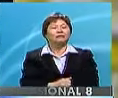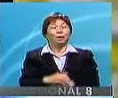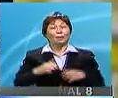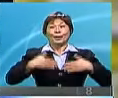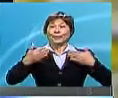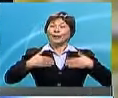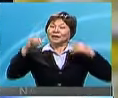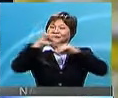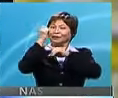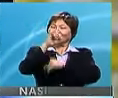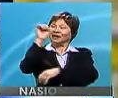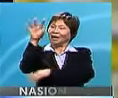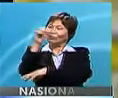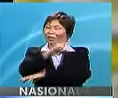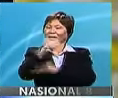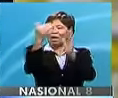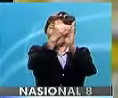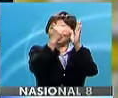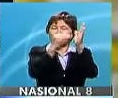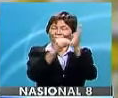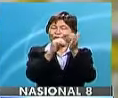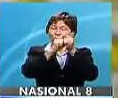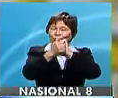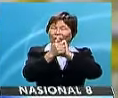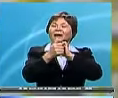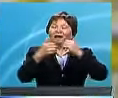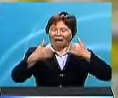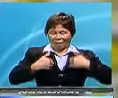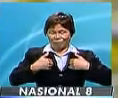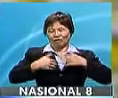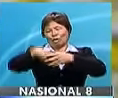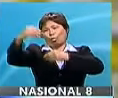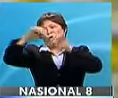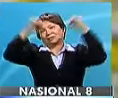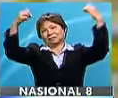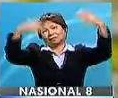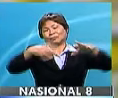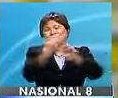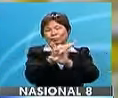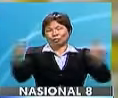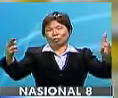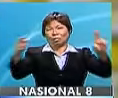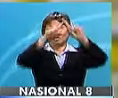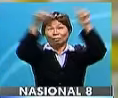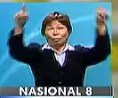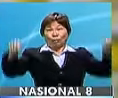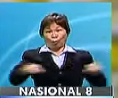suasana, karnival dan beberapa acara sukaneka turut diadakan di luar stadium. Selain penyediaan skrin layar